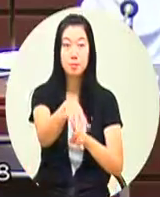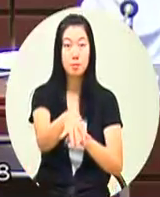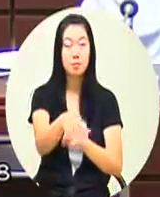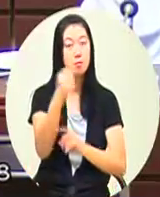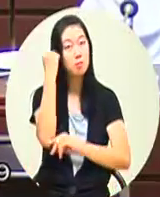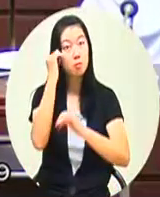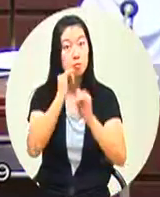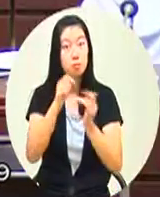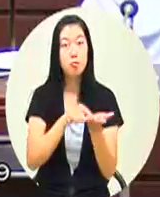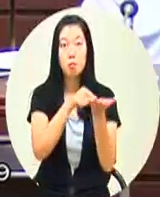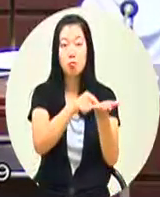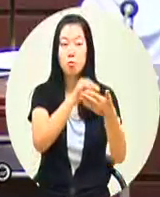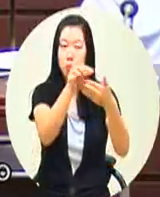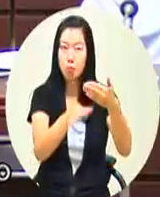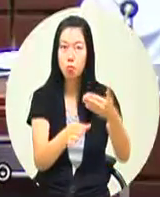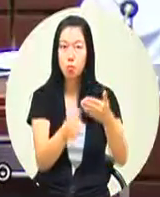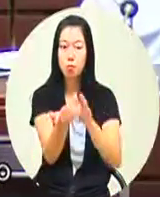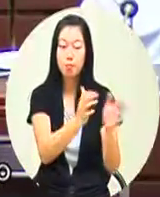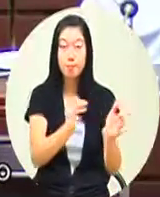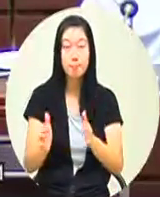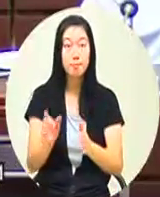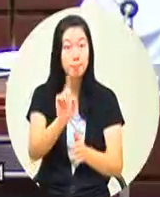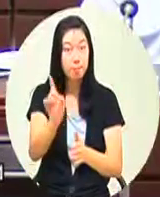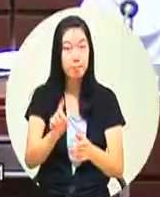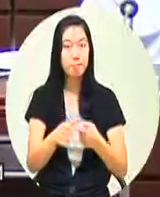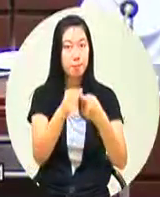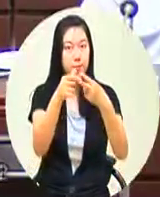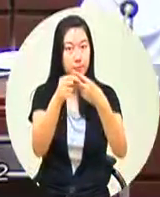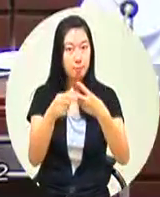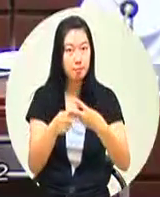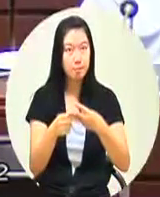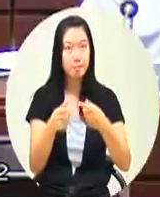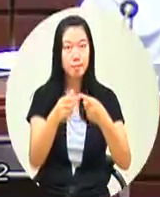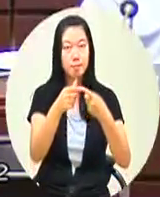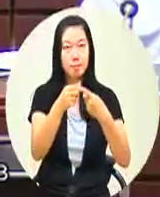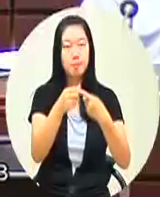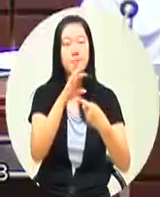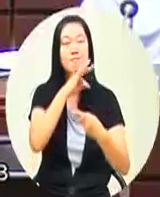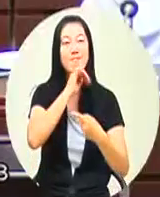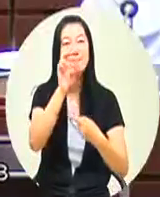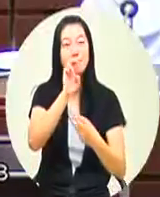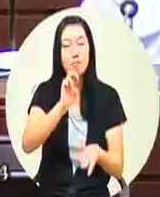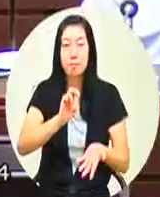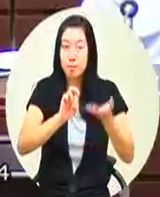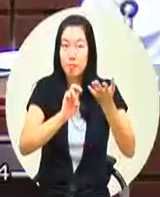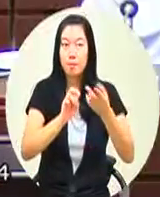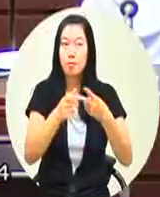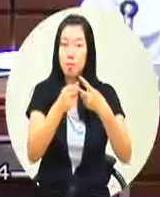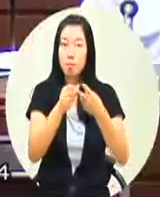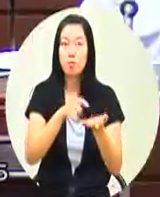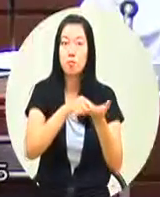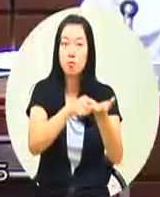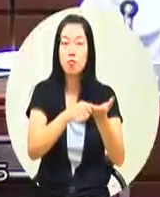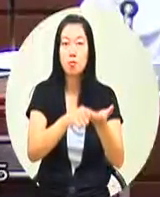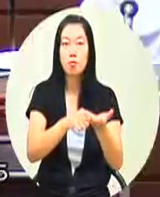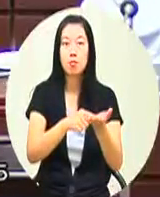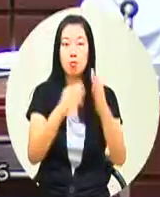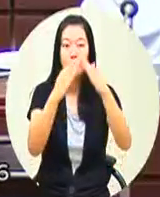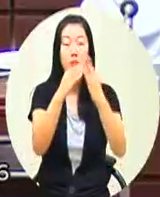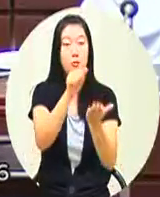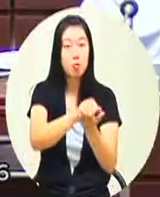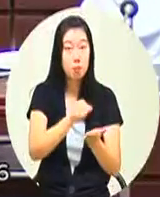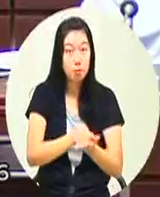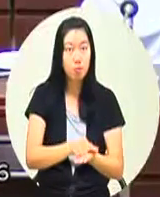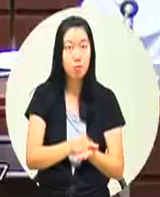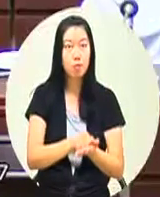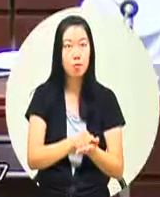请，它当然有一些必备的条件。那你包括说年满20岁了。那申请人的户籍所在地，